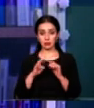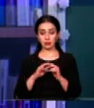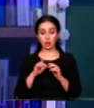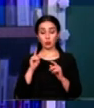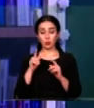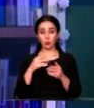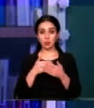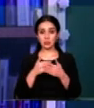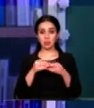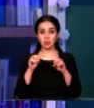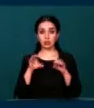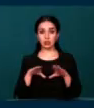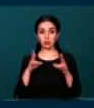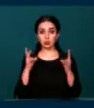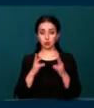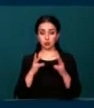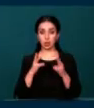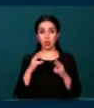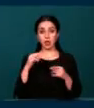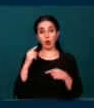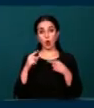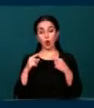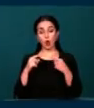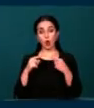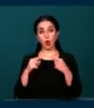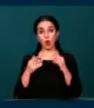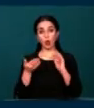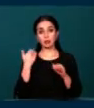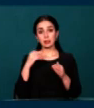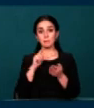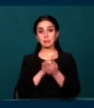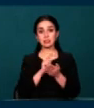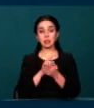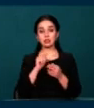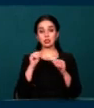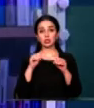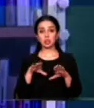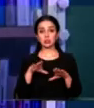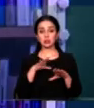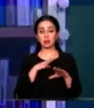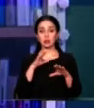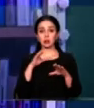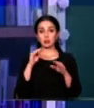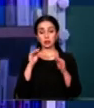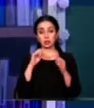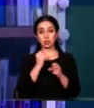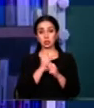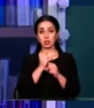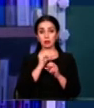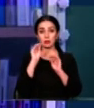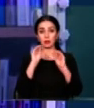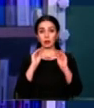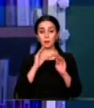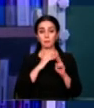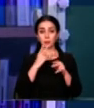Bu masalani yechishimiz uchun oldingi masalada ishlatgan formuladan foydalanamiz. Ya'ni polimerlanish